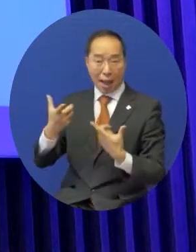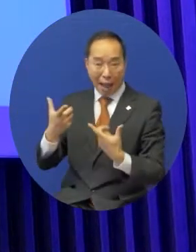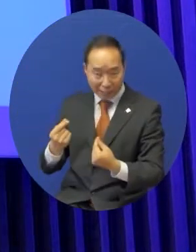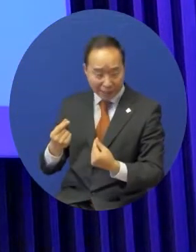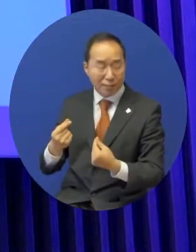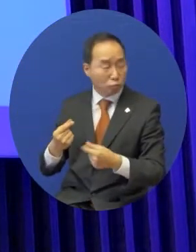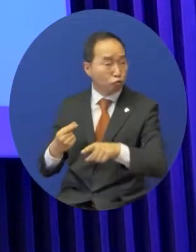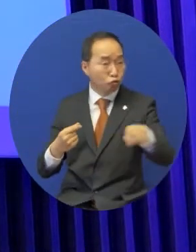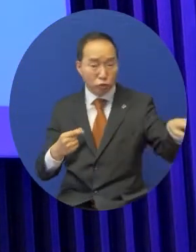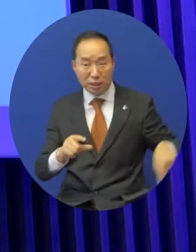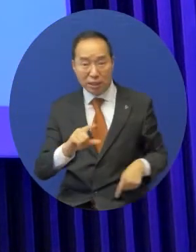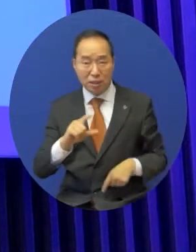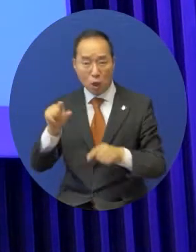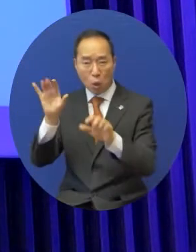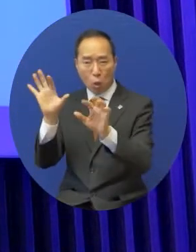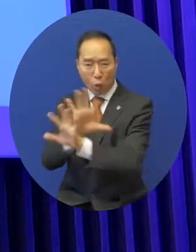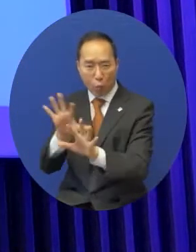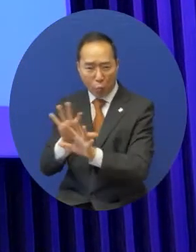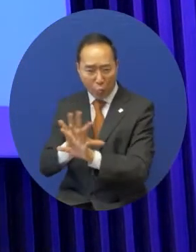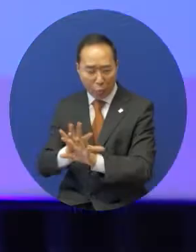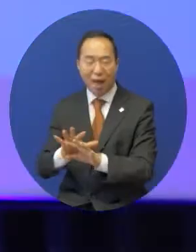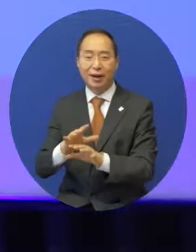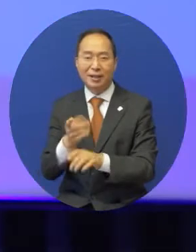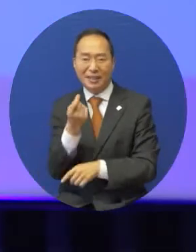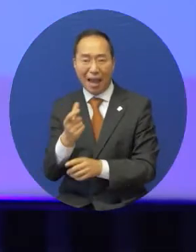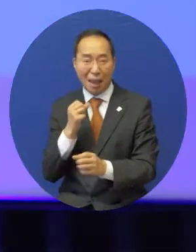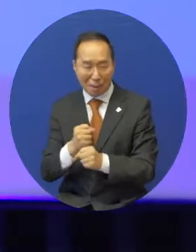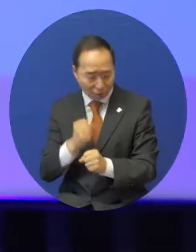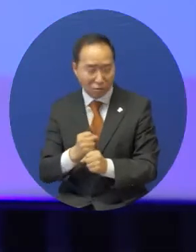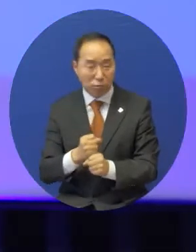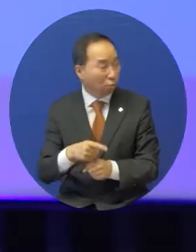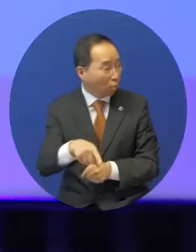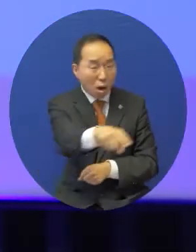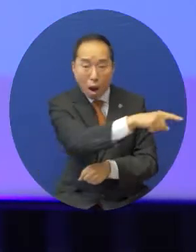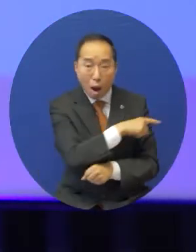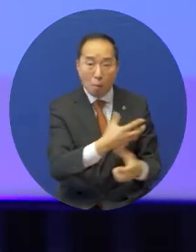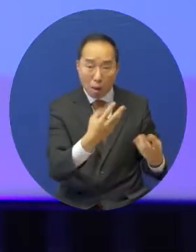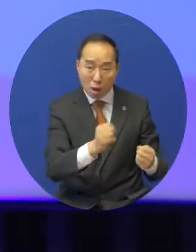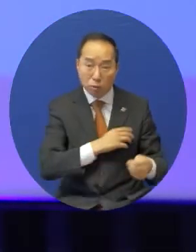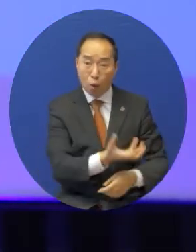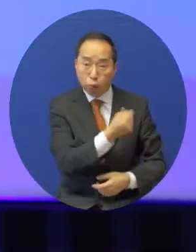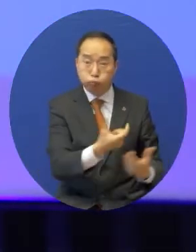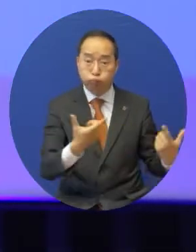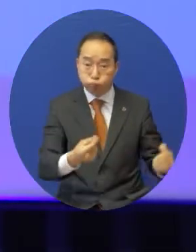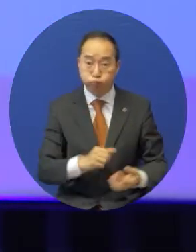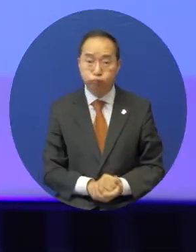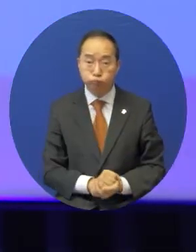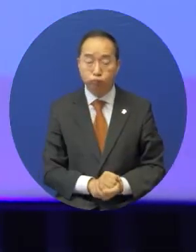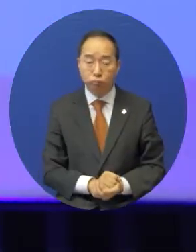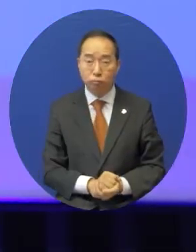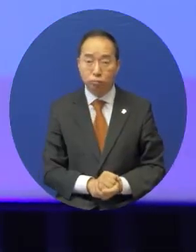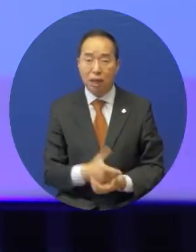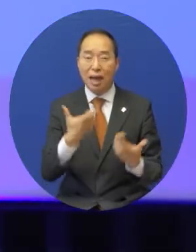거예요. 그 다음에 빌딩도 같이 소유하고, 뭐 BTS나 뭐 이러한 좋은 컨텐츠에도